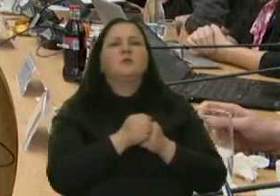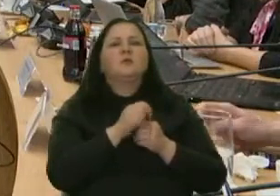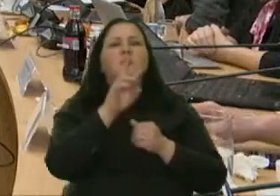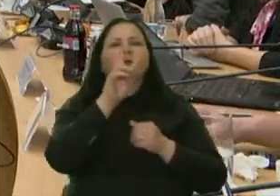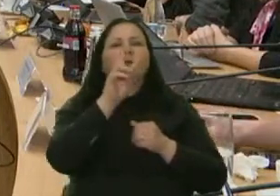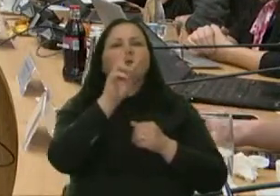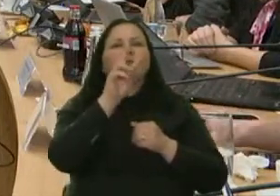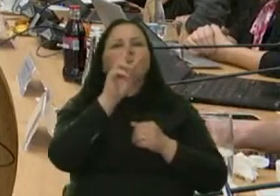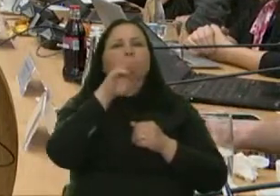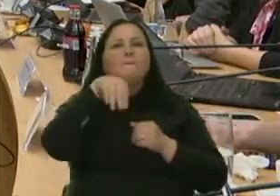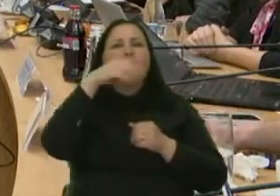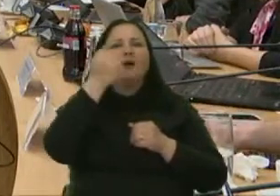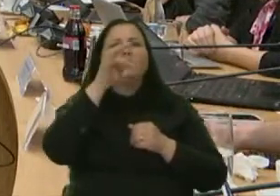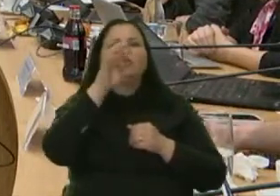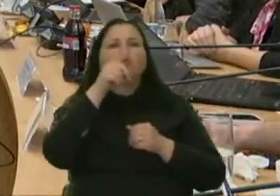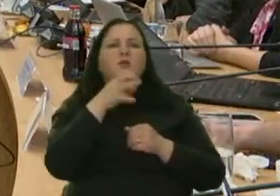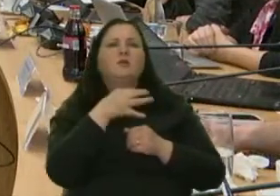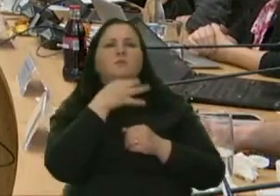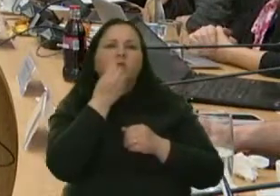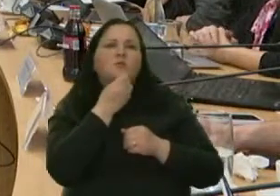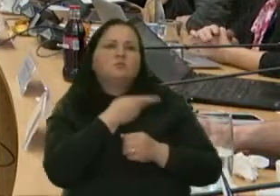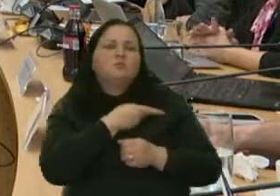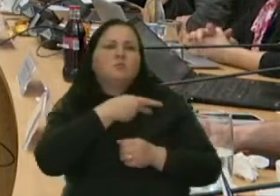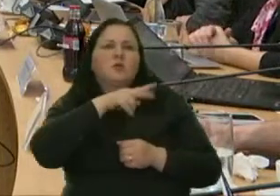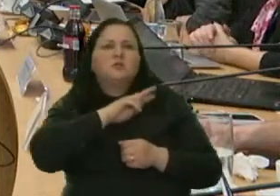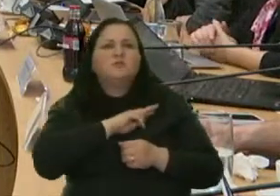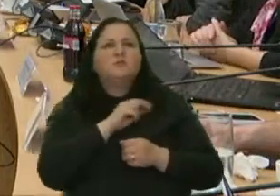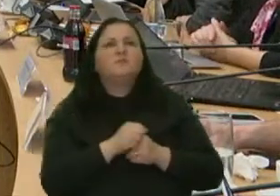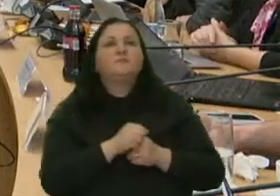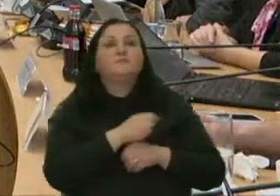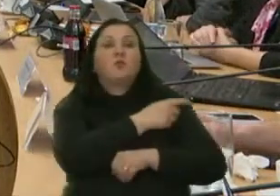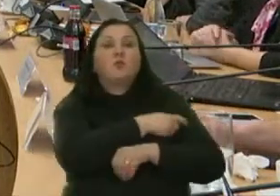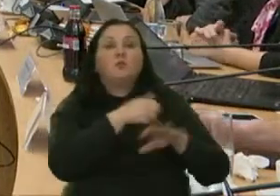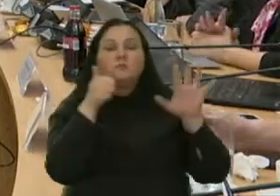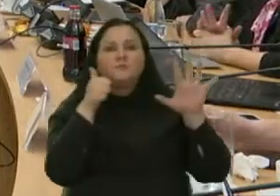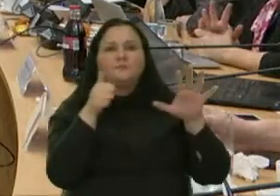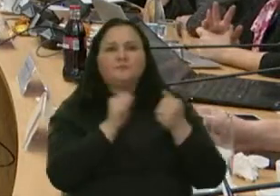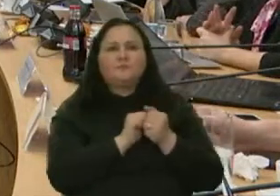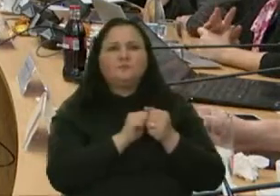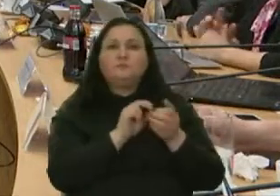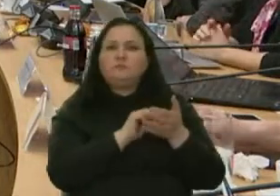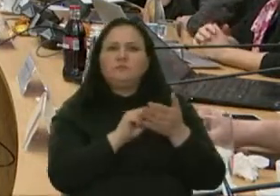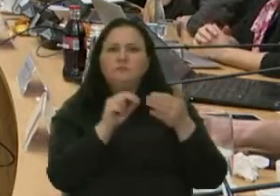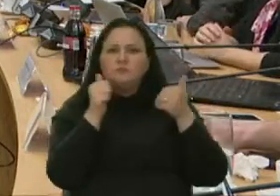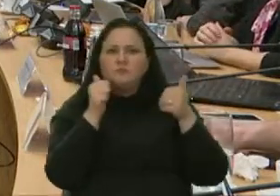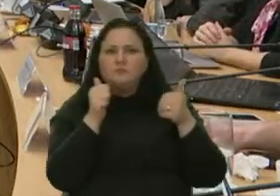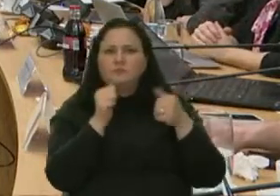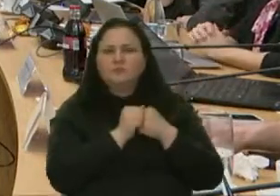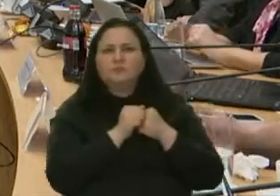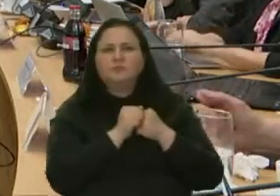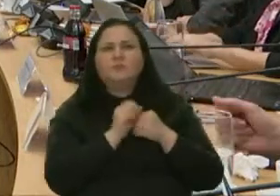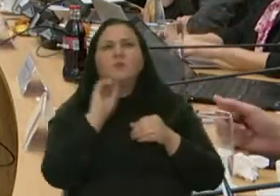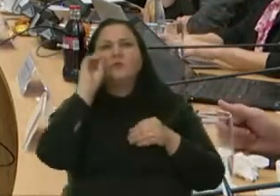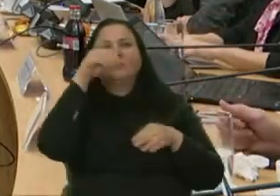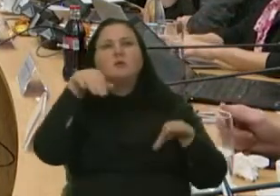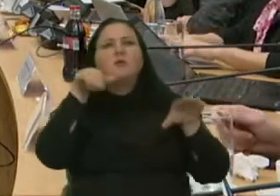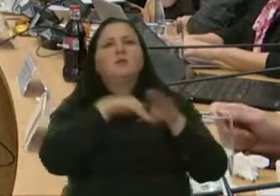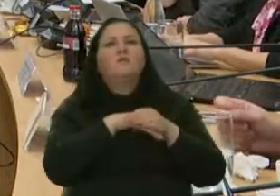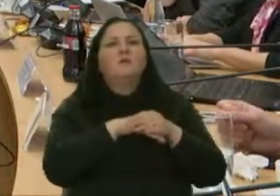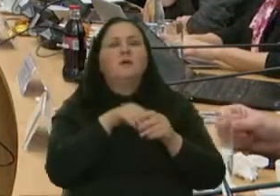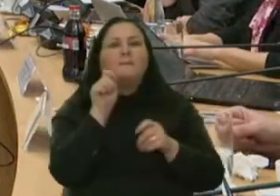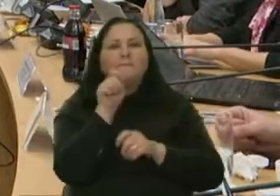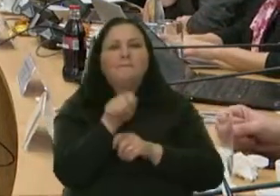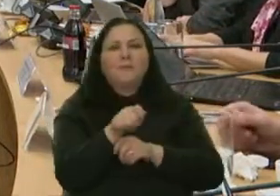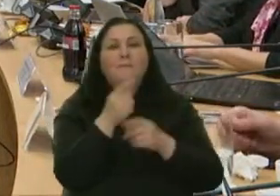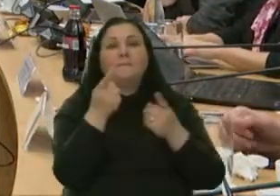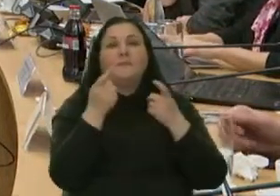Vladimir mătușan Mulțumesc mulțumesc Comisia 6 aviz favorabil supun la vot amendamentul